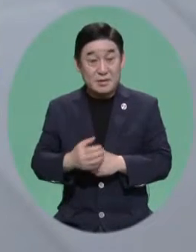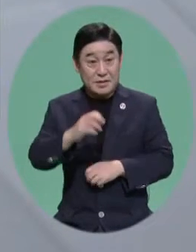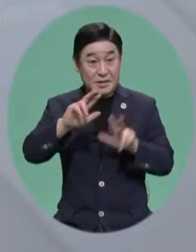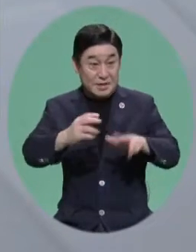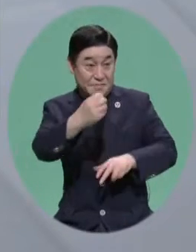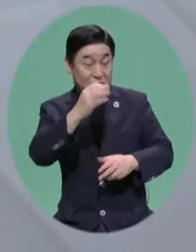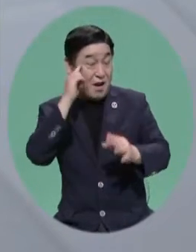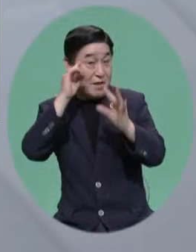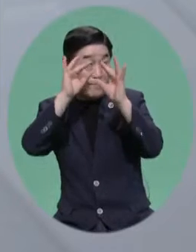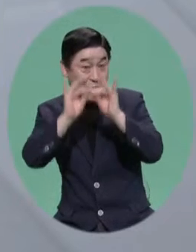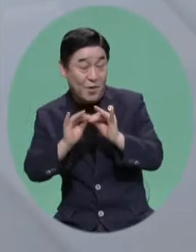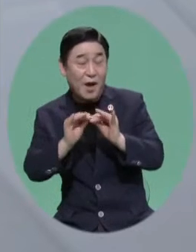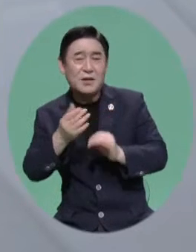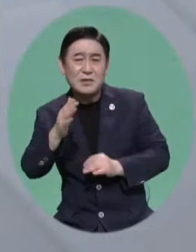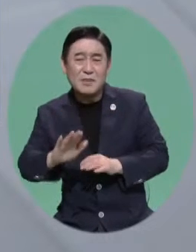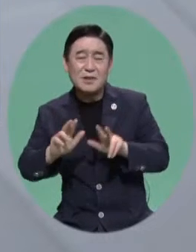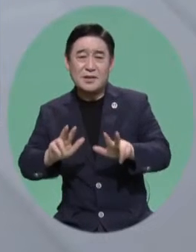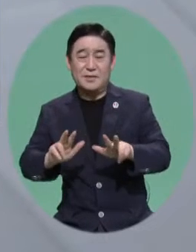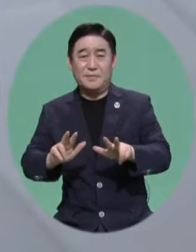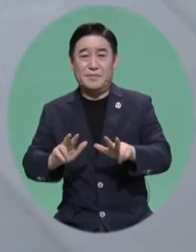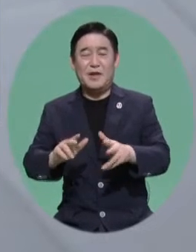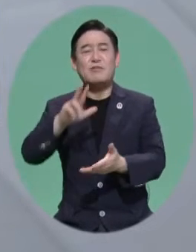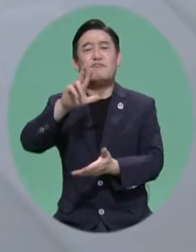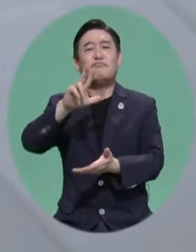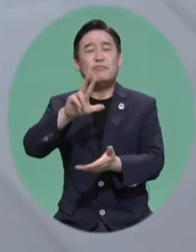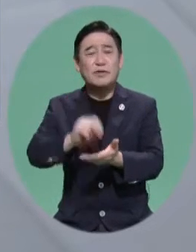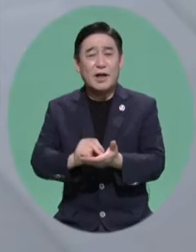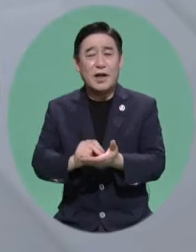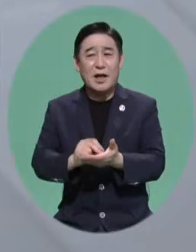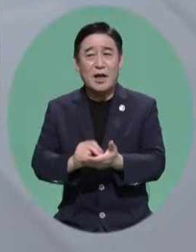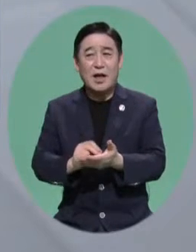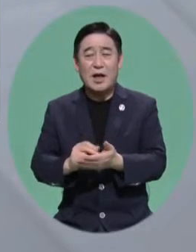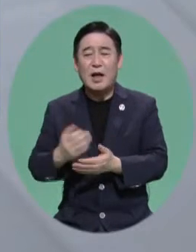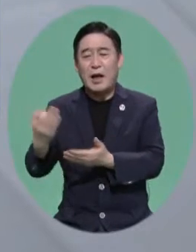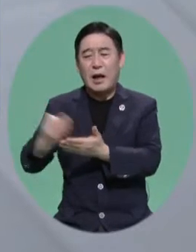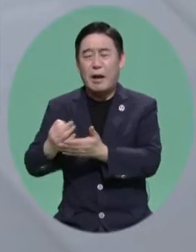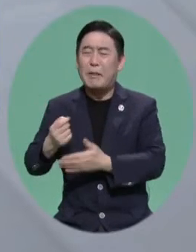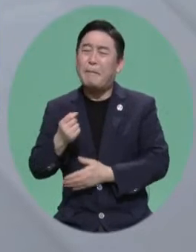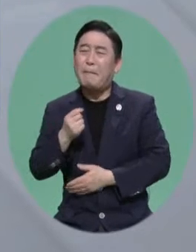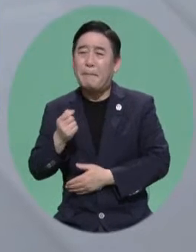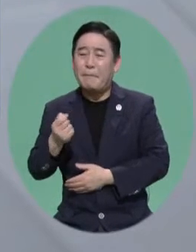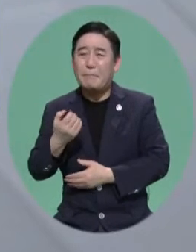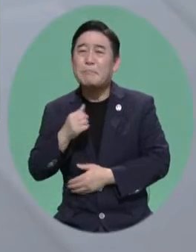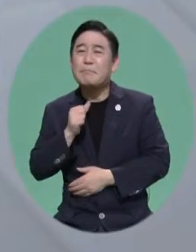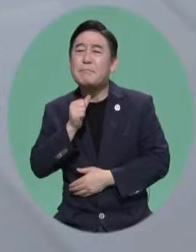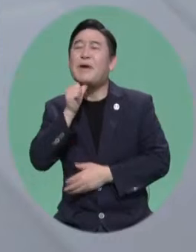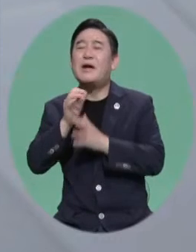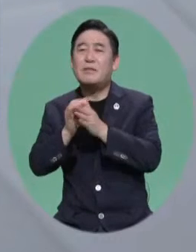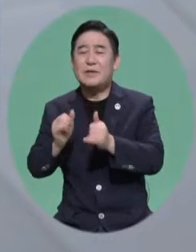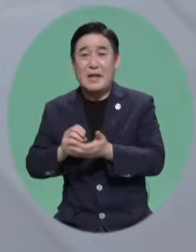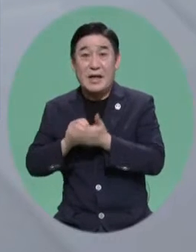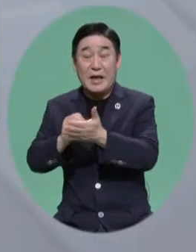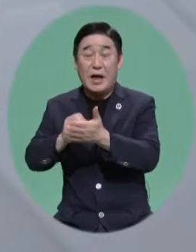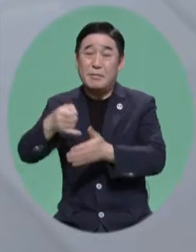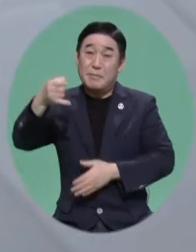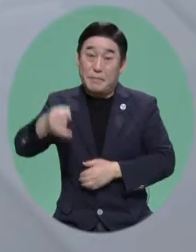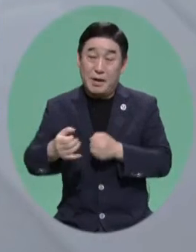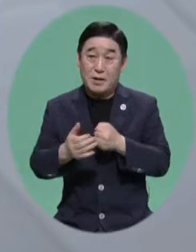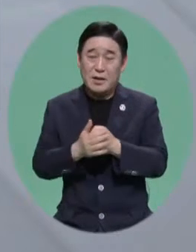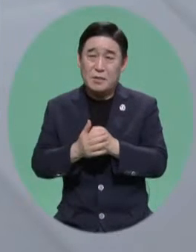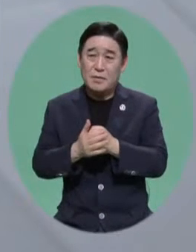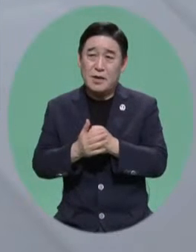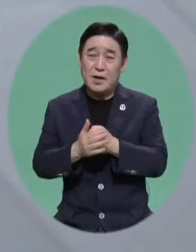바이지만 사실 지금 현재 문제가 형편이 나쁜 분들이 가입률이 낮기 때문에 어떻게 하면